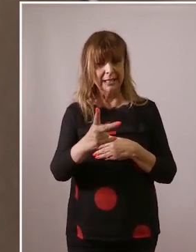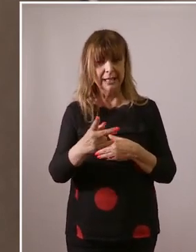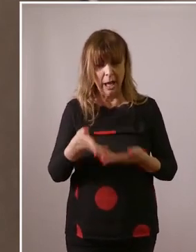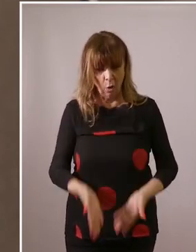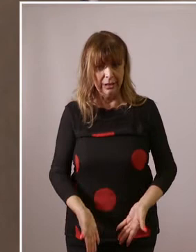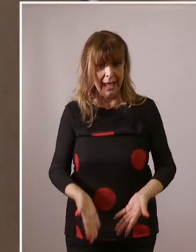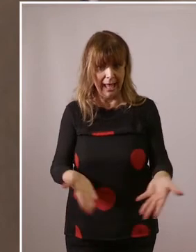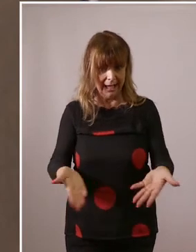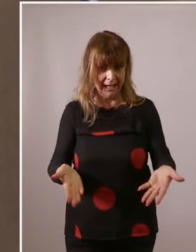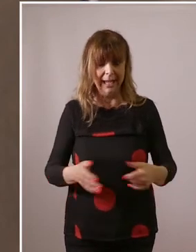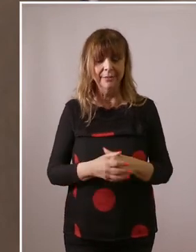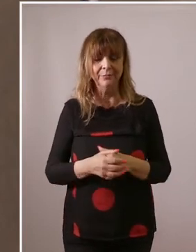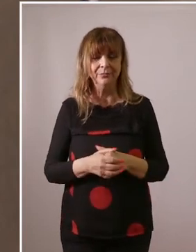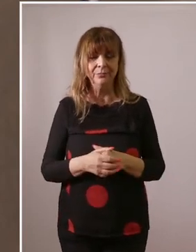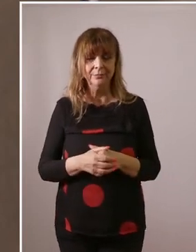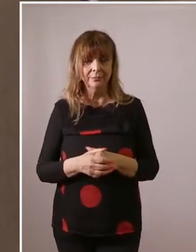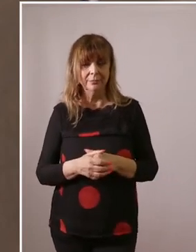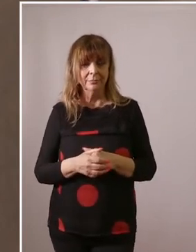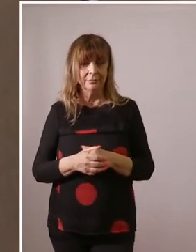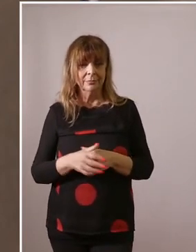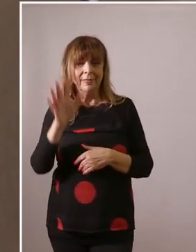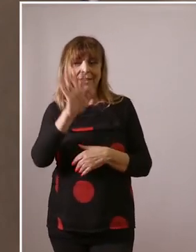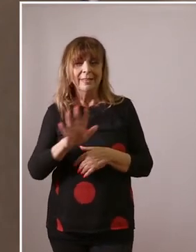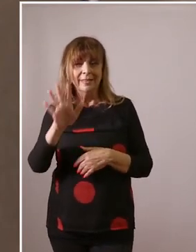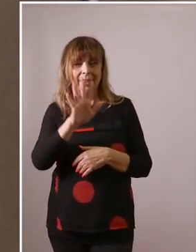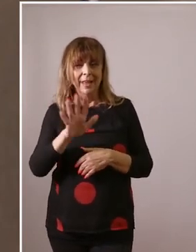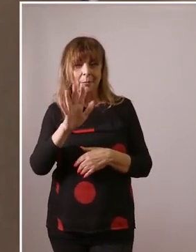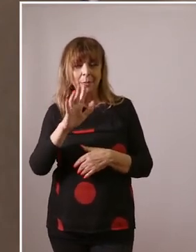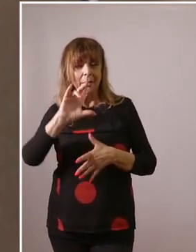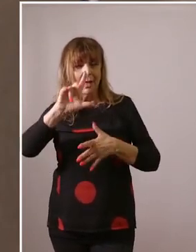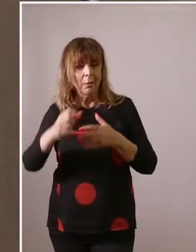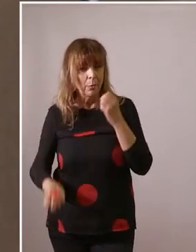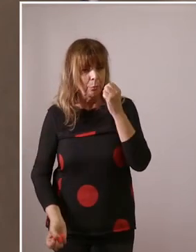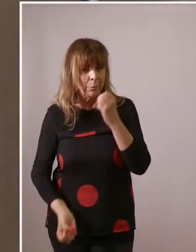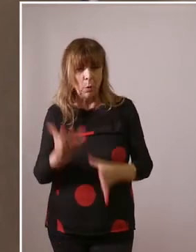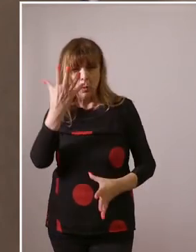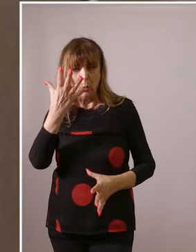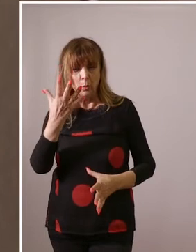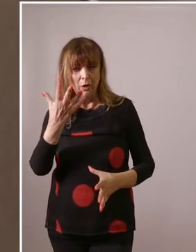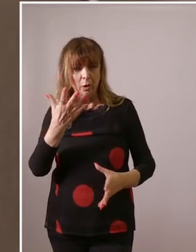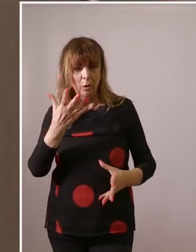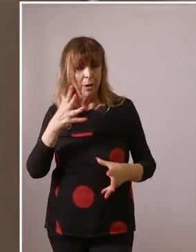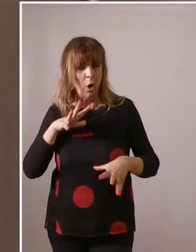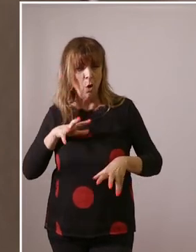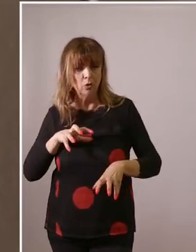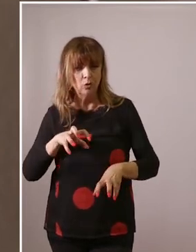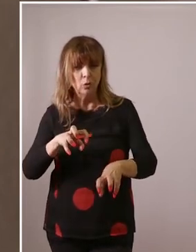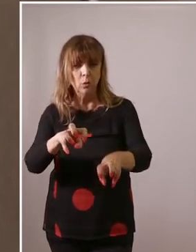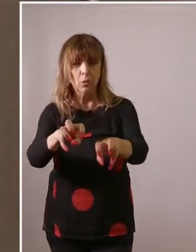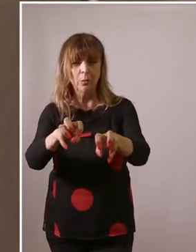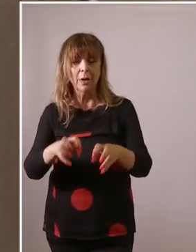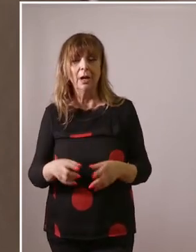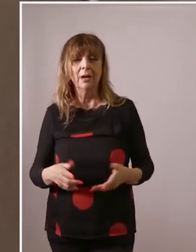odierna che sembra bruciare il tempo che sembra nutrirsi solo di sequenze di